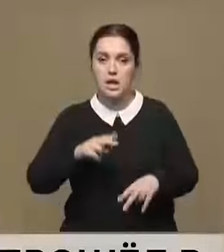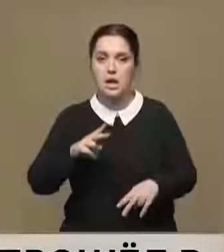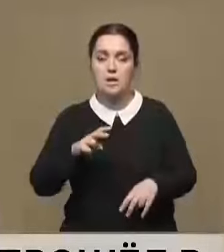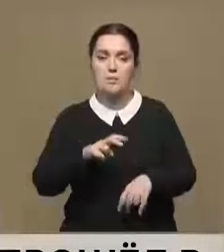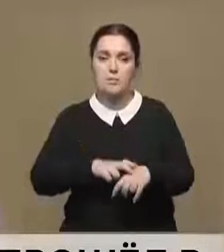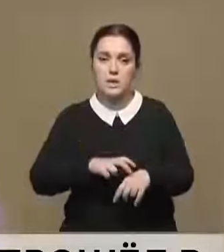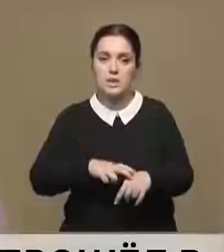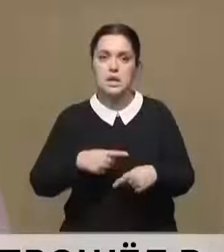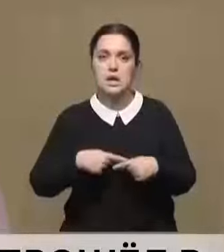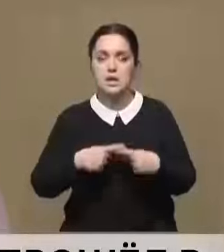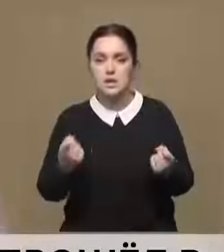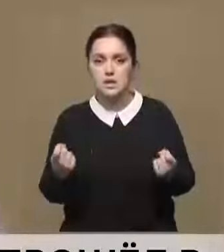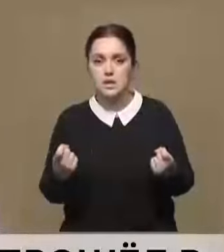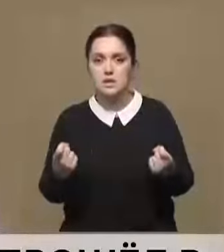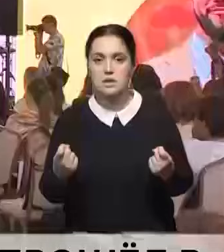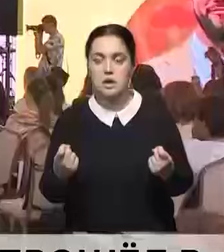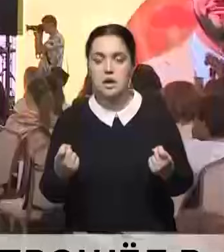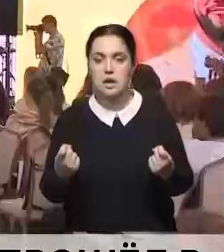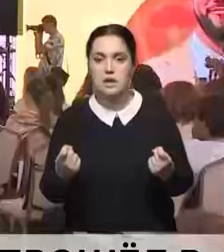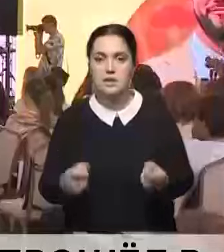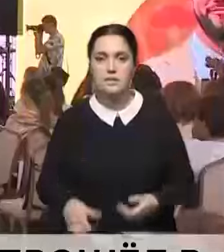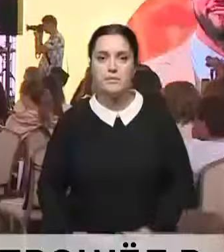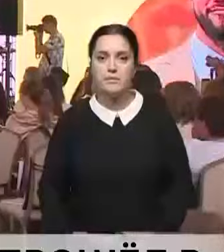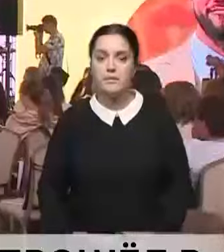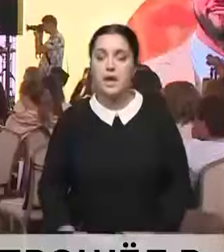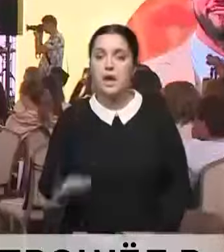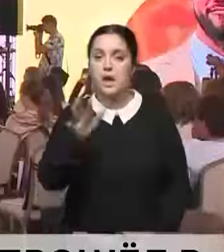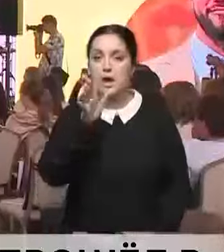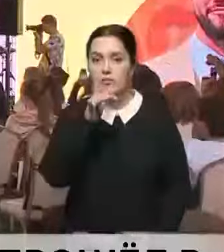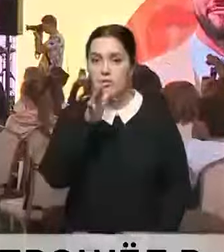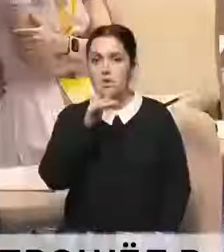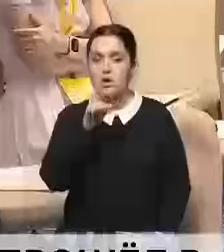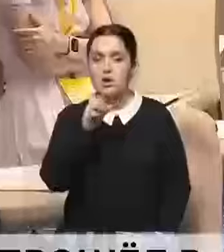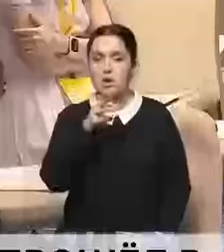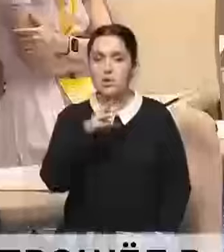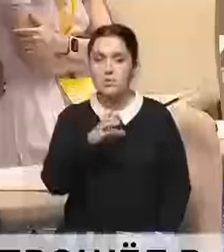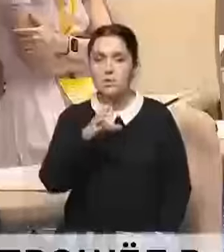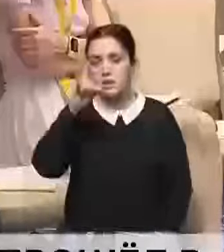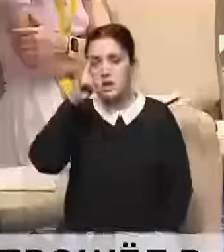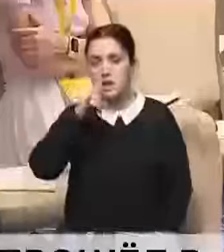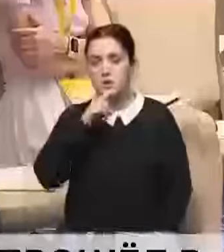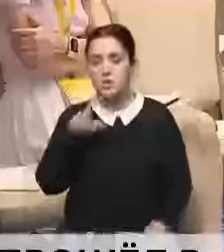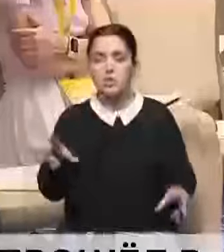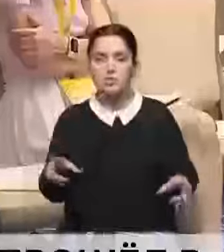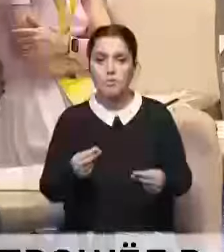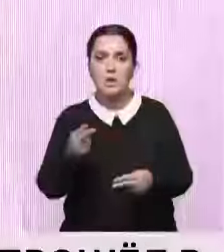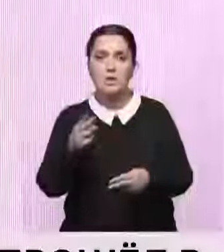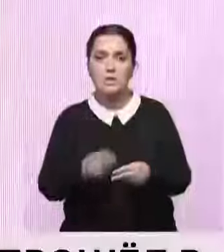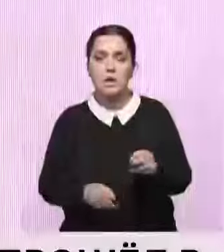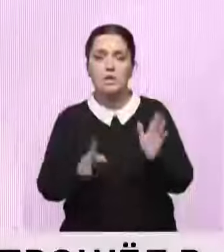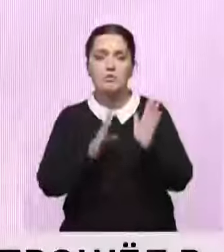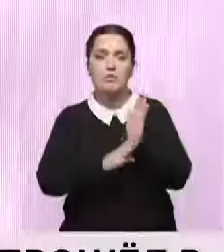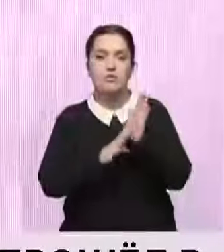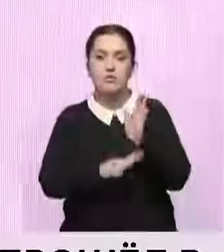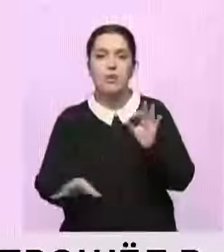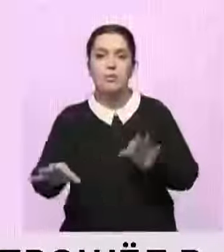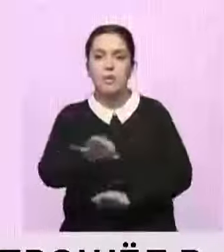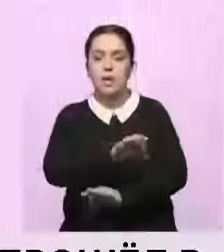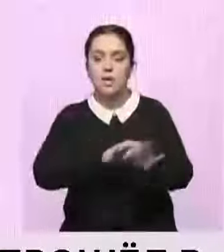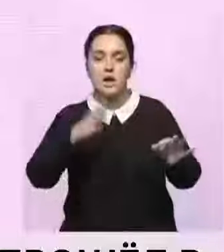медицины, гостиничного бизнеса, медиа. С момента основания «РАМС Казахстан» успешно завершил более 90 проектов в